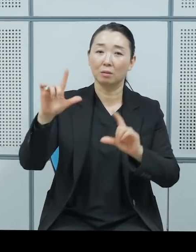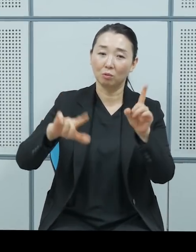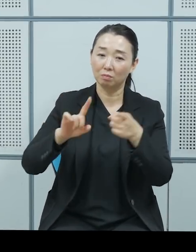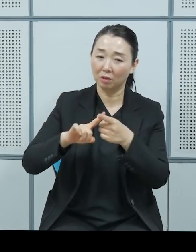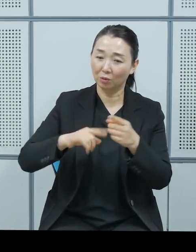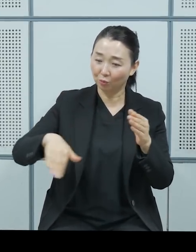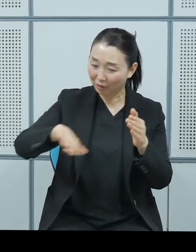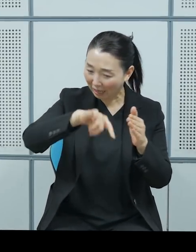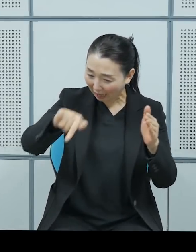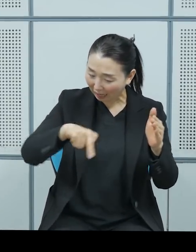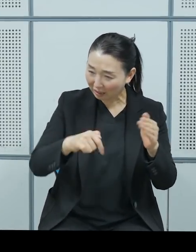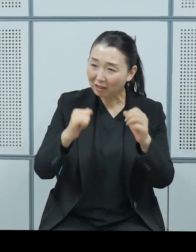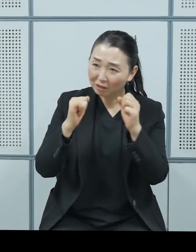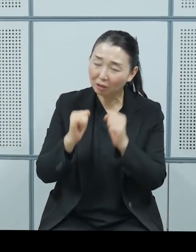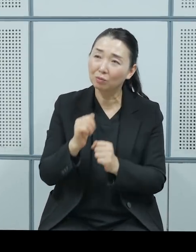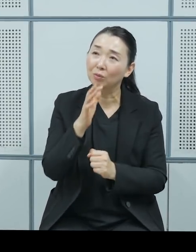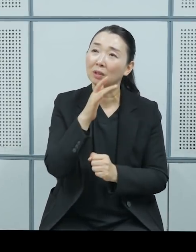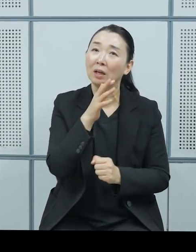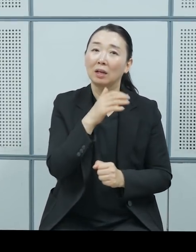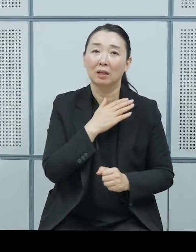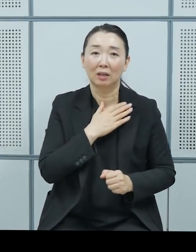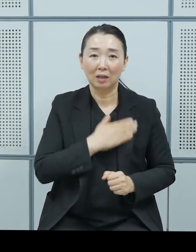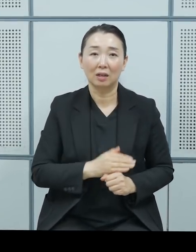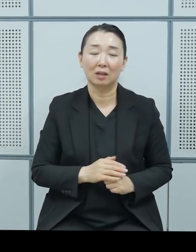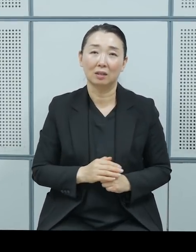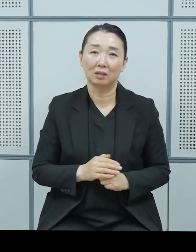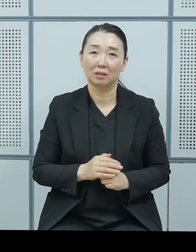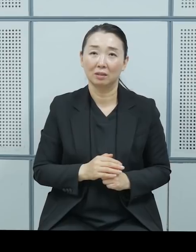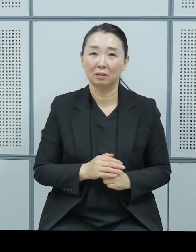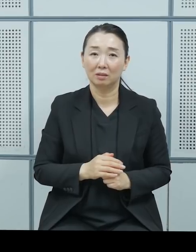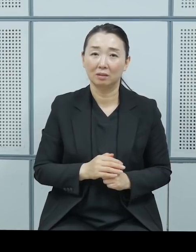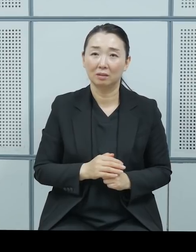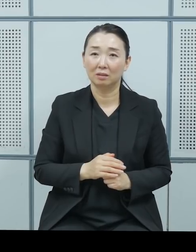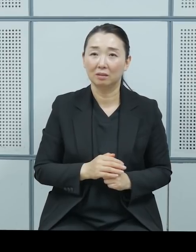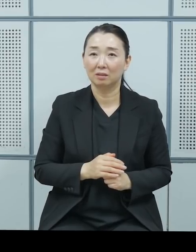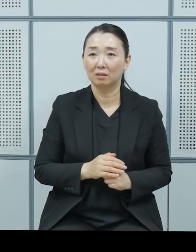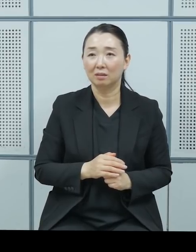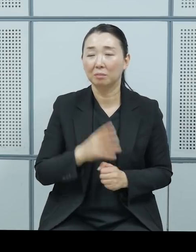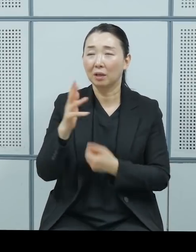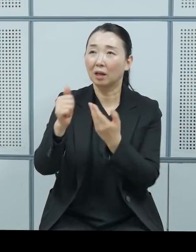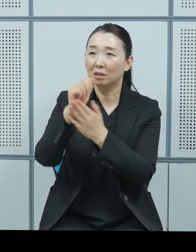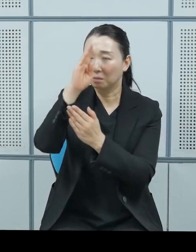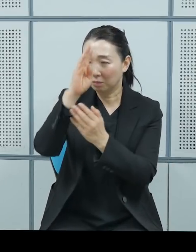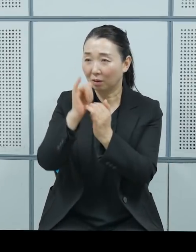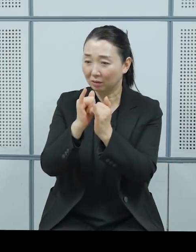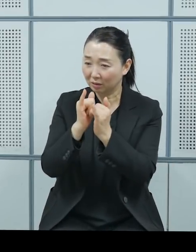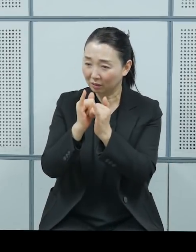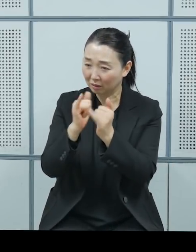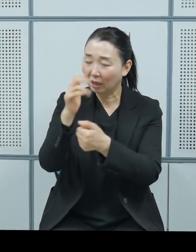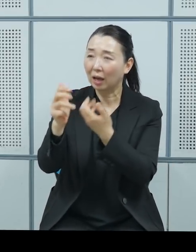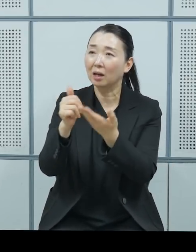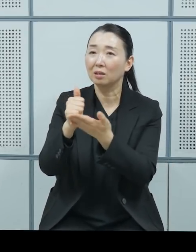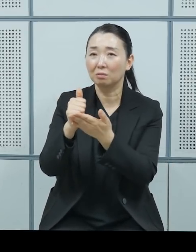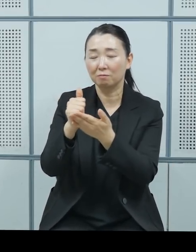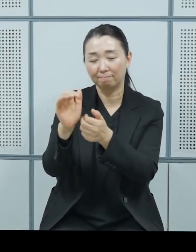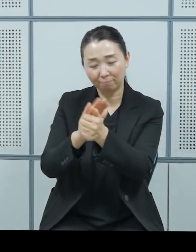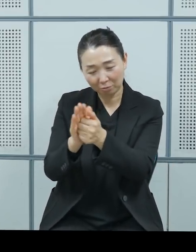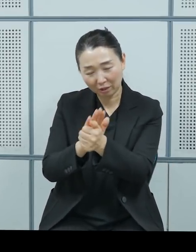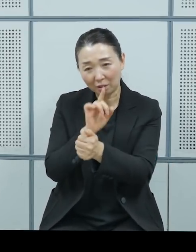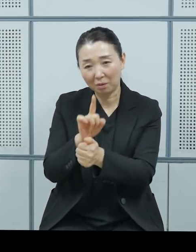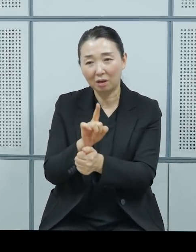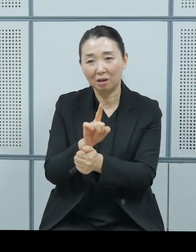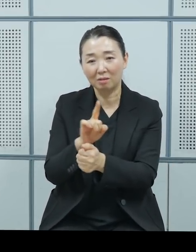우리 가운데 와 계시는 거구나. 그러면서 병든 하나님을 돌봐달라고. 그 밤이 얼마나 울었는지